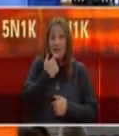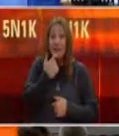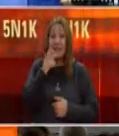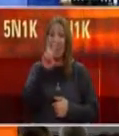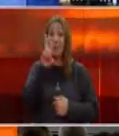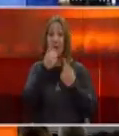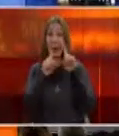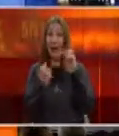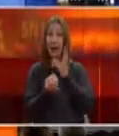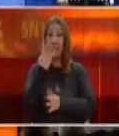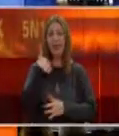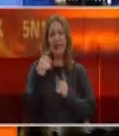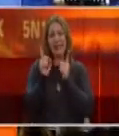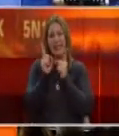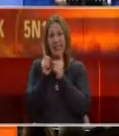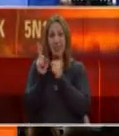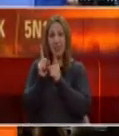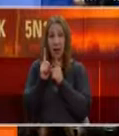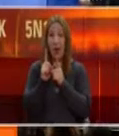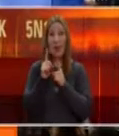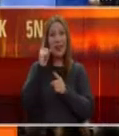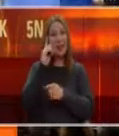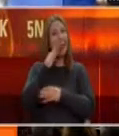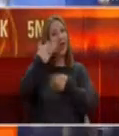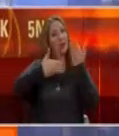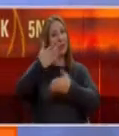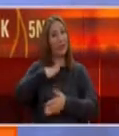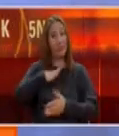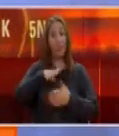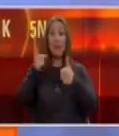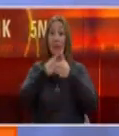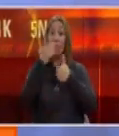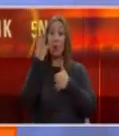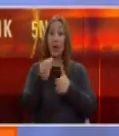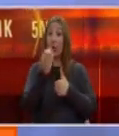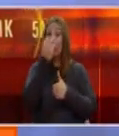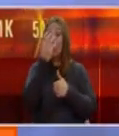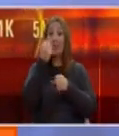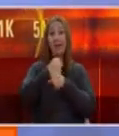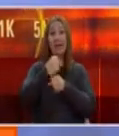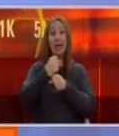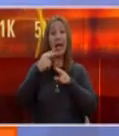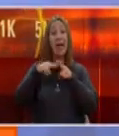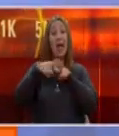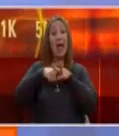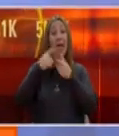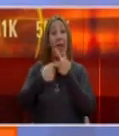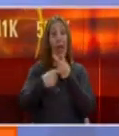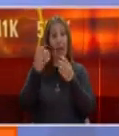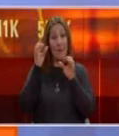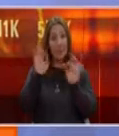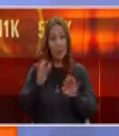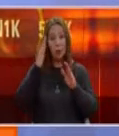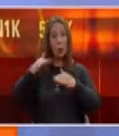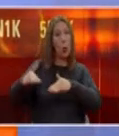20 Fark Yaratanını ben size kısaca tanıtmak istiyorum. İlk olarak Gülçin Kaya ile başlayalım. Yorgan